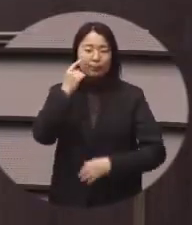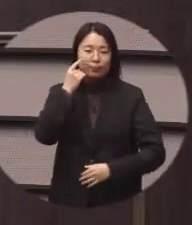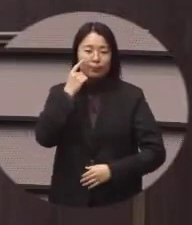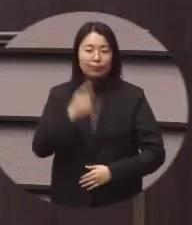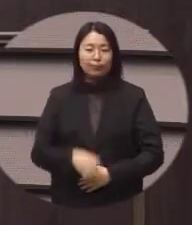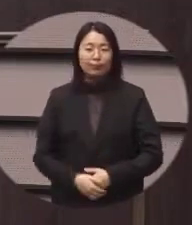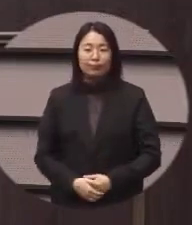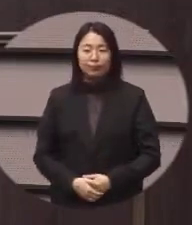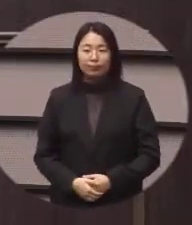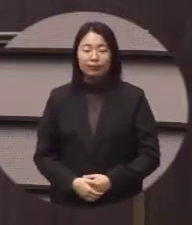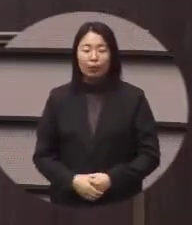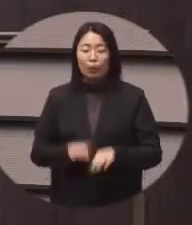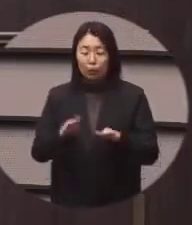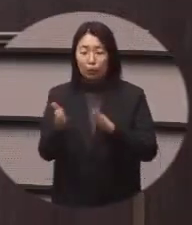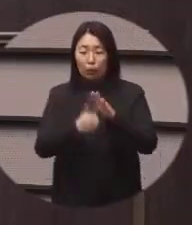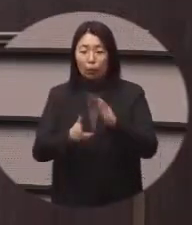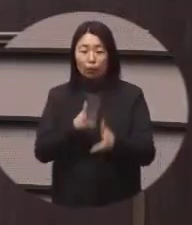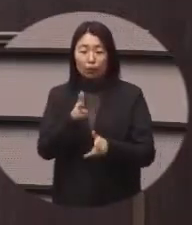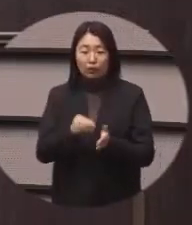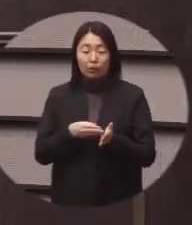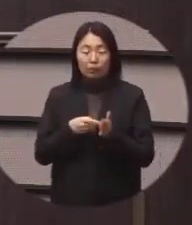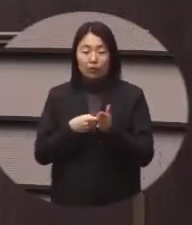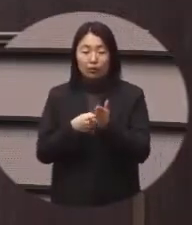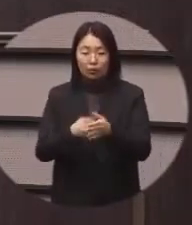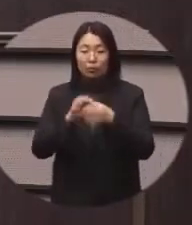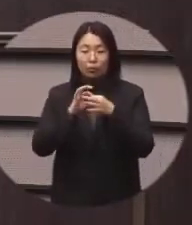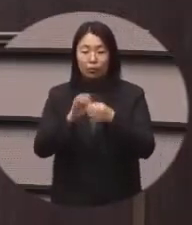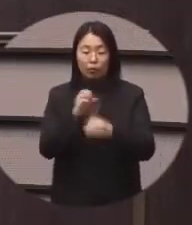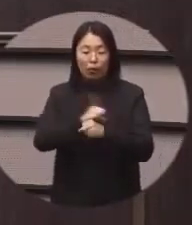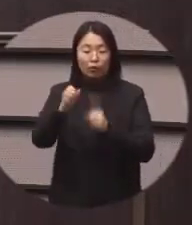산림청 공모사업 신청으로 목현동에 들어서게 될 광주시